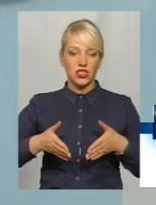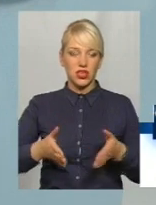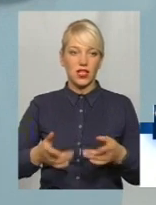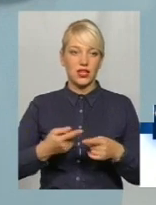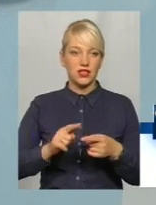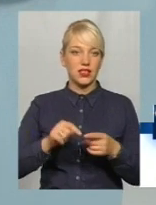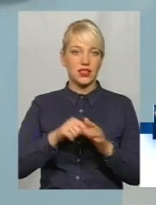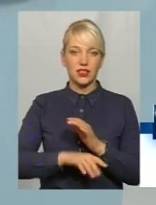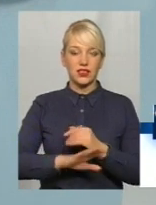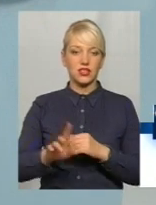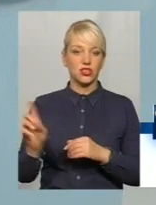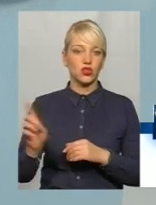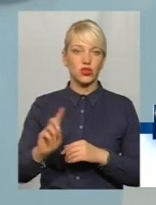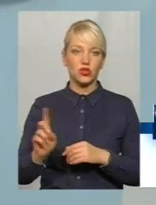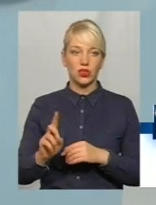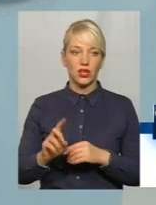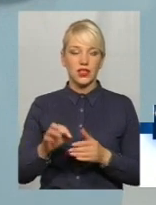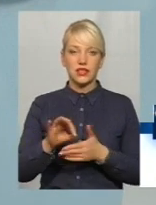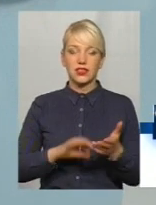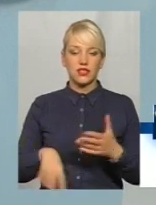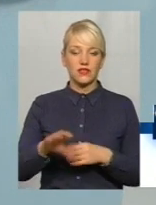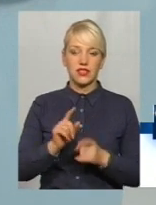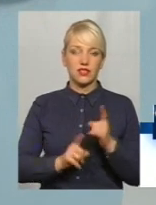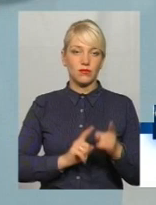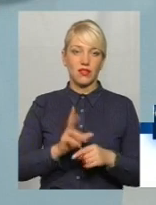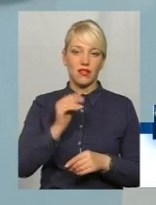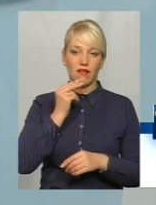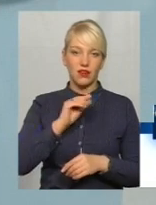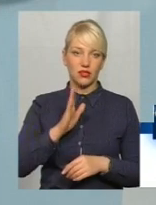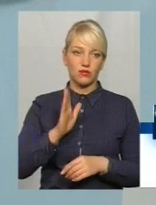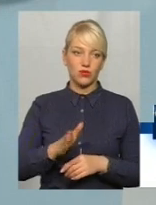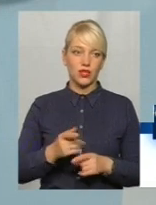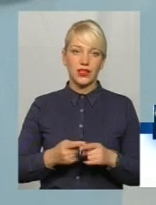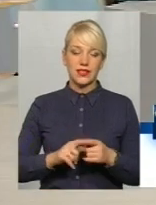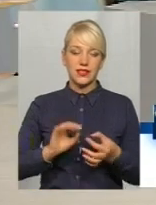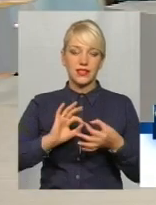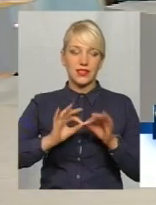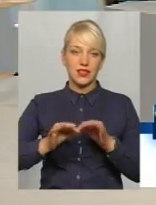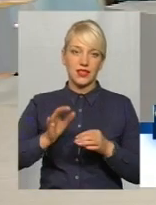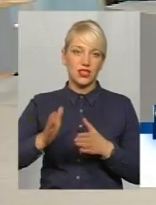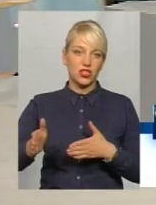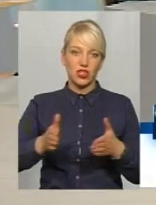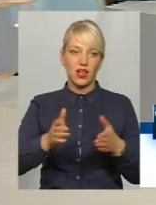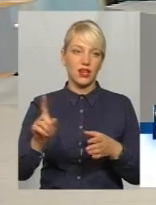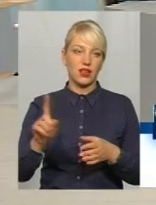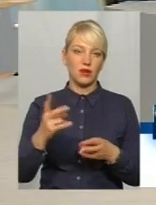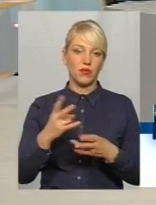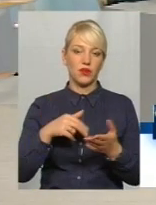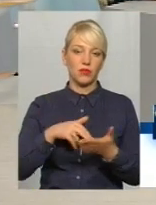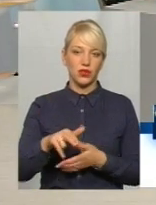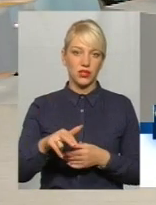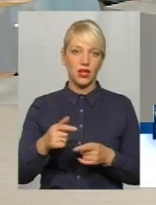значить, що зразу все зміниться, на краще і буде. Це дуже складний шлях, який ми маємо пройти, якщо